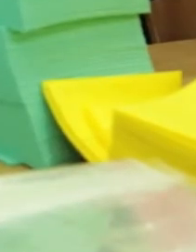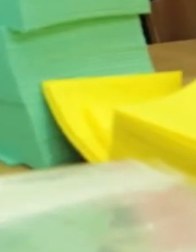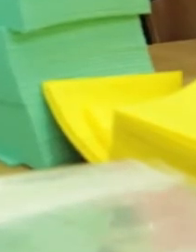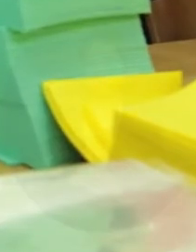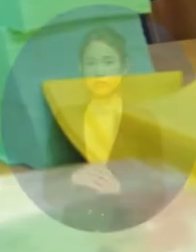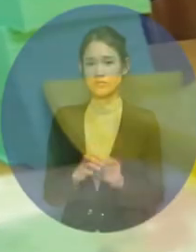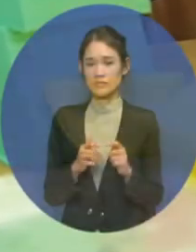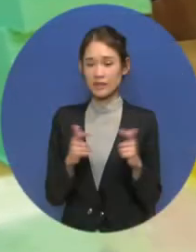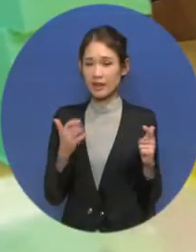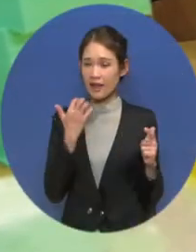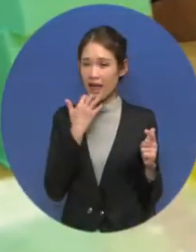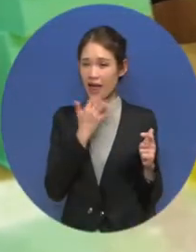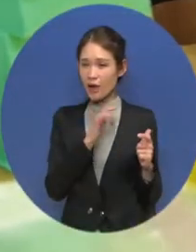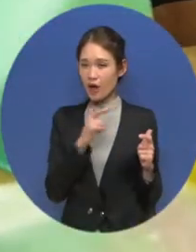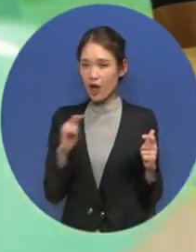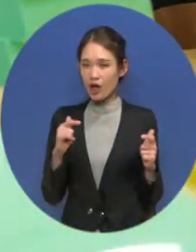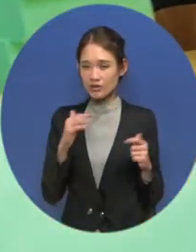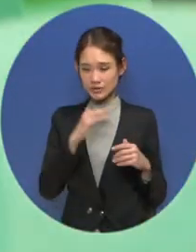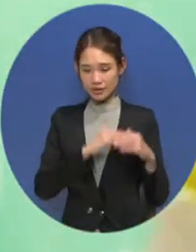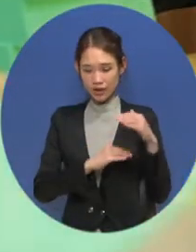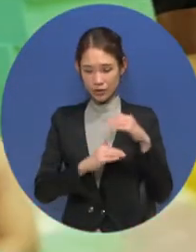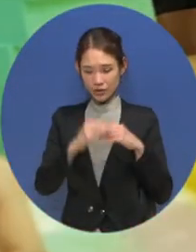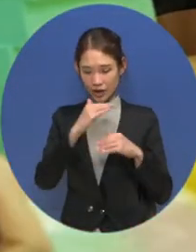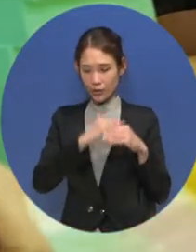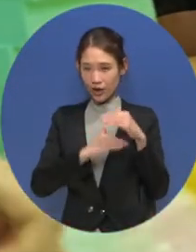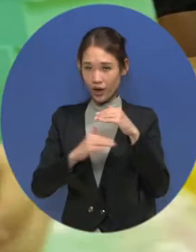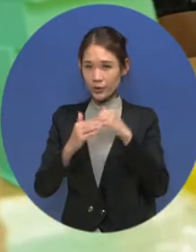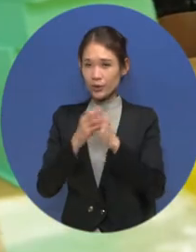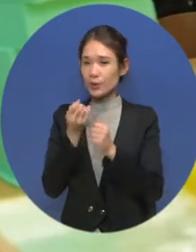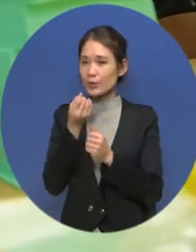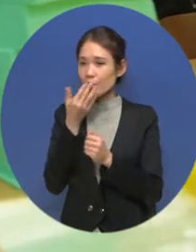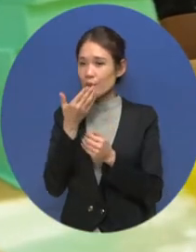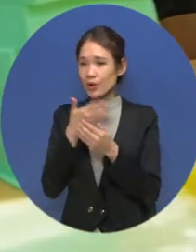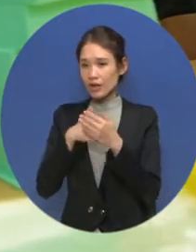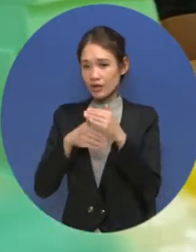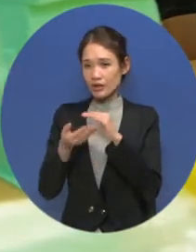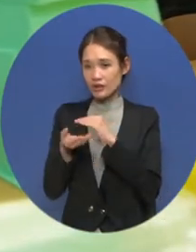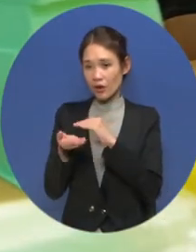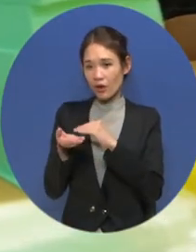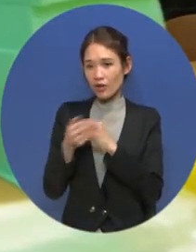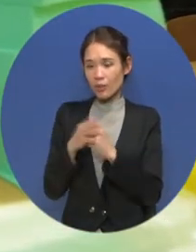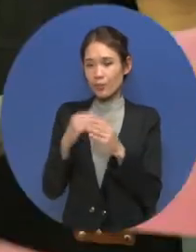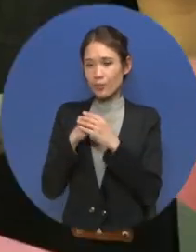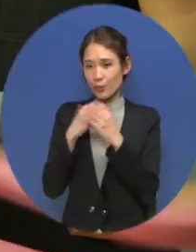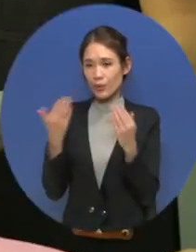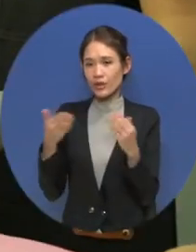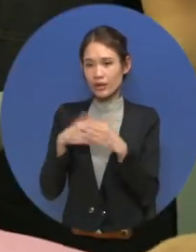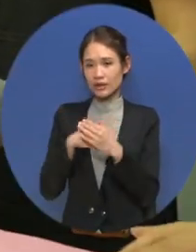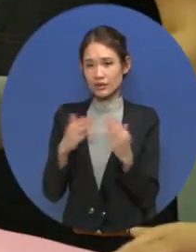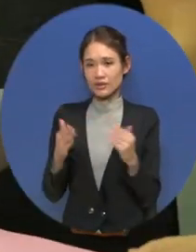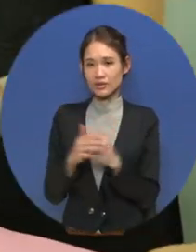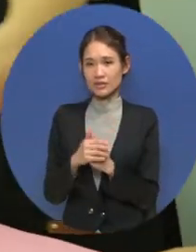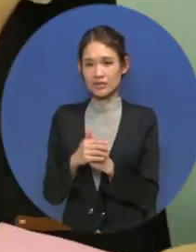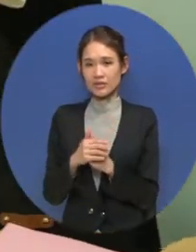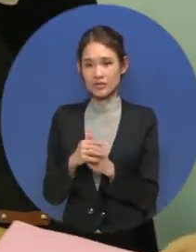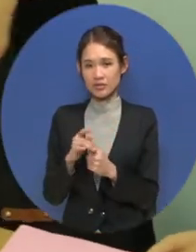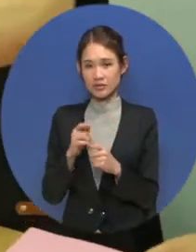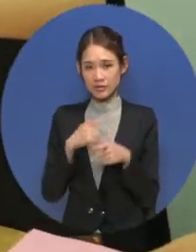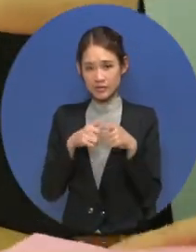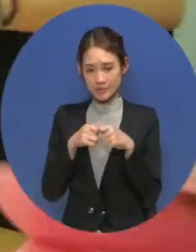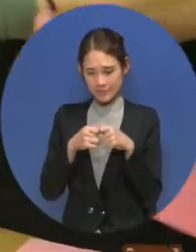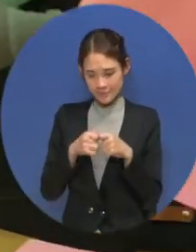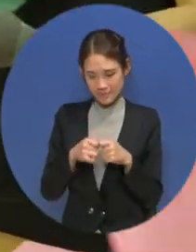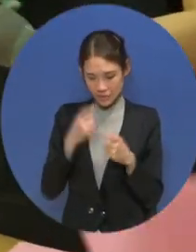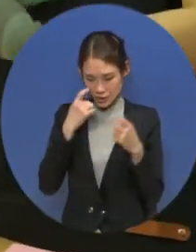여러 색깔의 행주를 차곡차곡 개어서 포장지에 넣는 일을 하고 있는 포장팀. 무엇보다